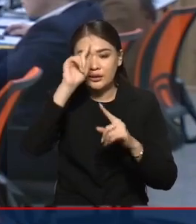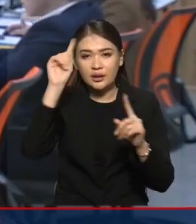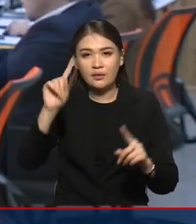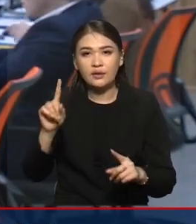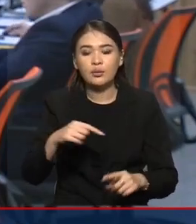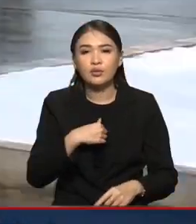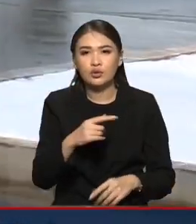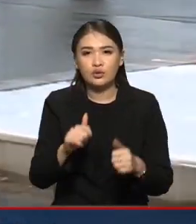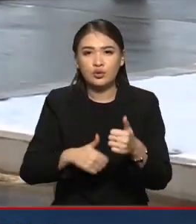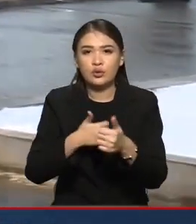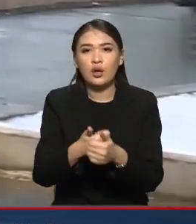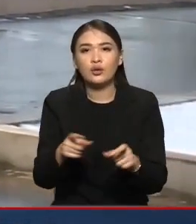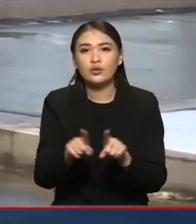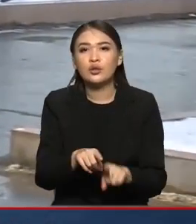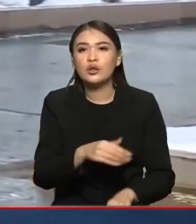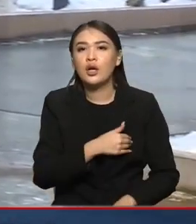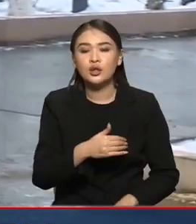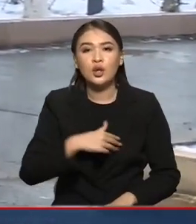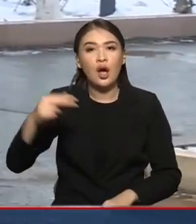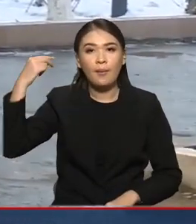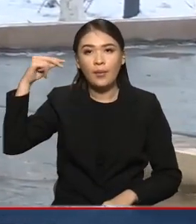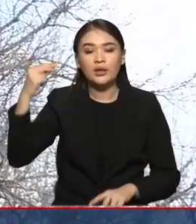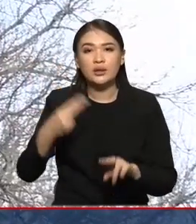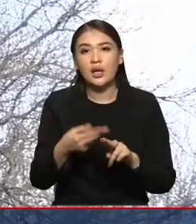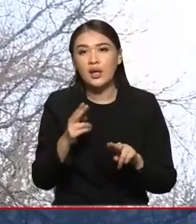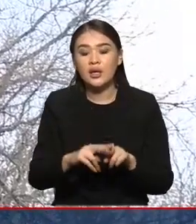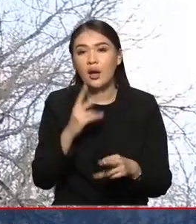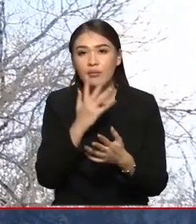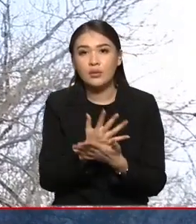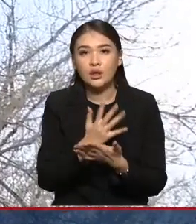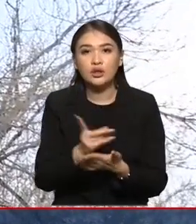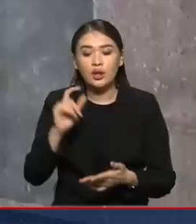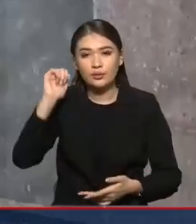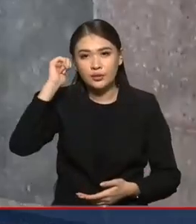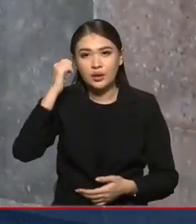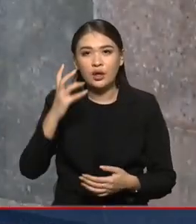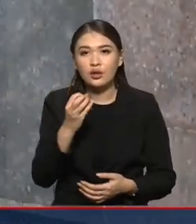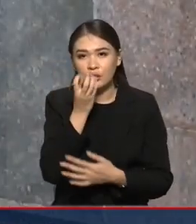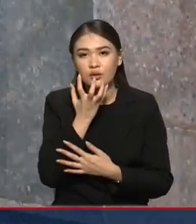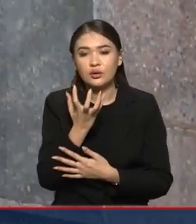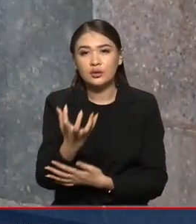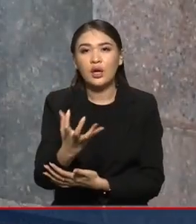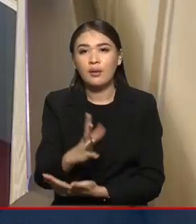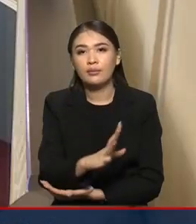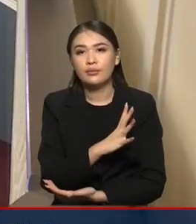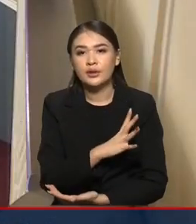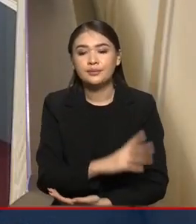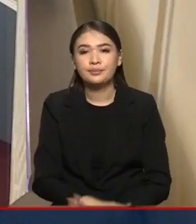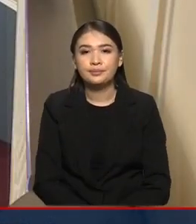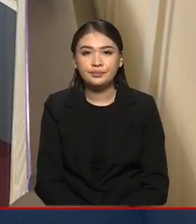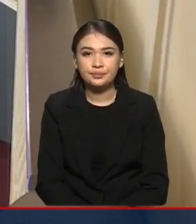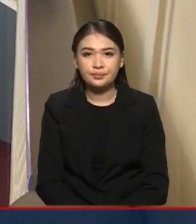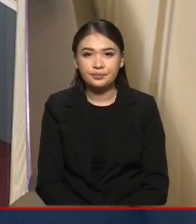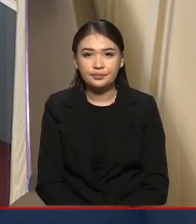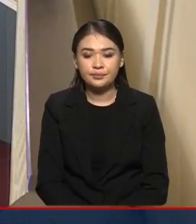қатарына қосылғым келді. Сондай ақ президент Тахауи Ахтанов пен Қуандық Шаңғытбаевтың ескерткішіне гүл шоқтарын қойып тағзым етті. Тахауи